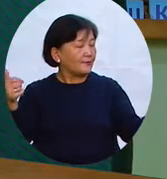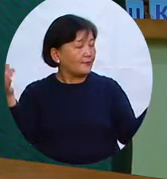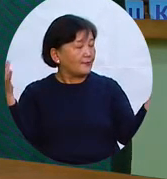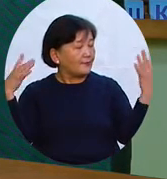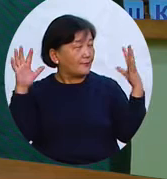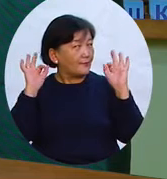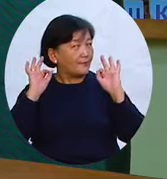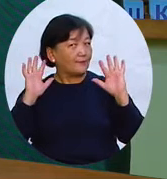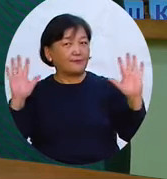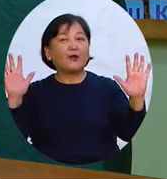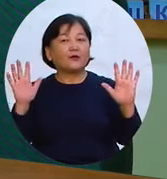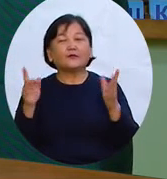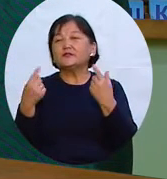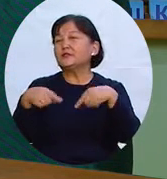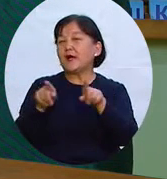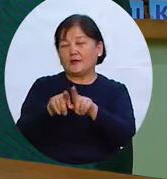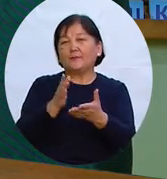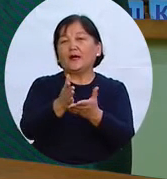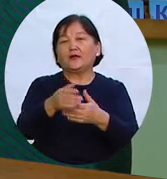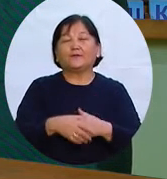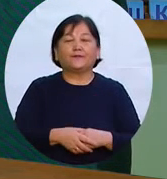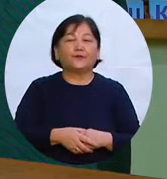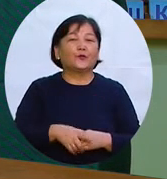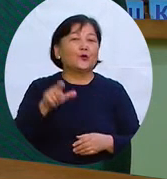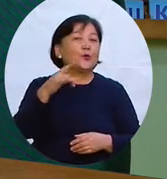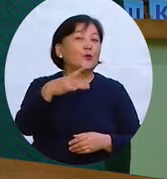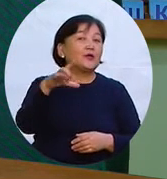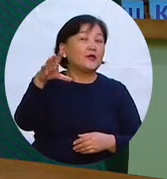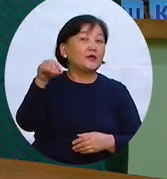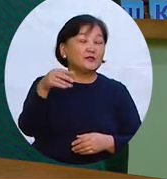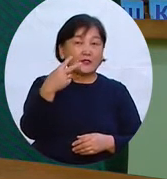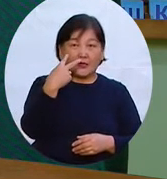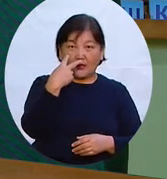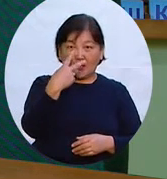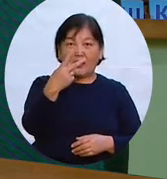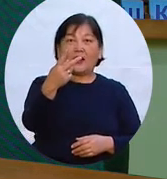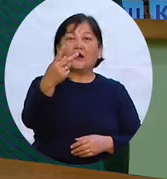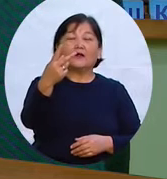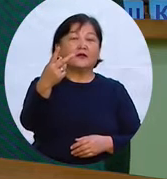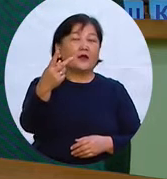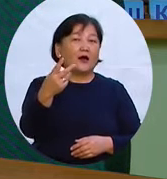талд байх нь вэ? Хүртэж мэдрэлээ. Энэ бадгийг.